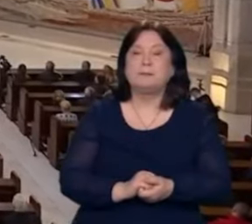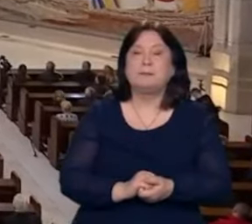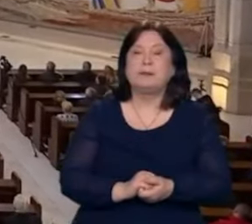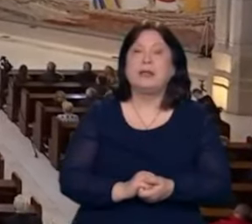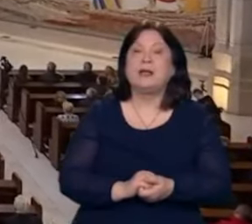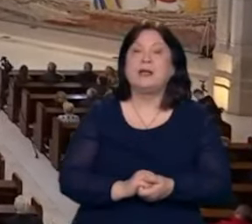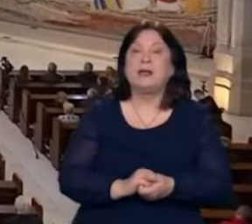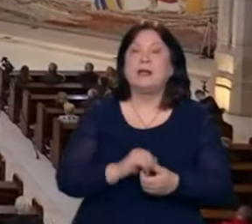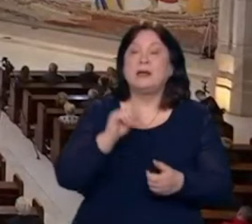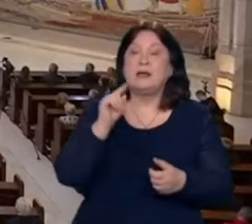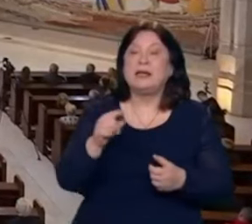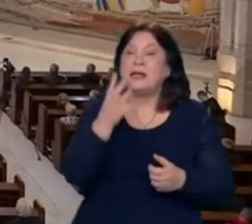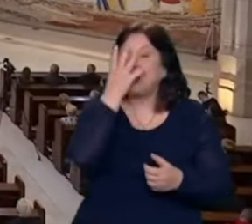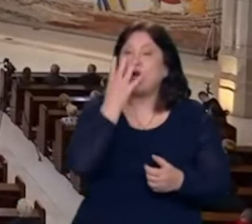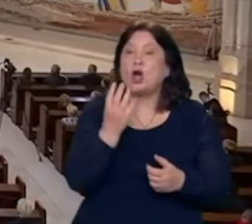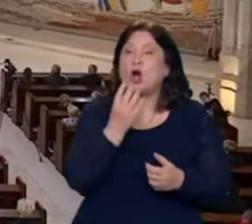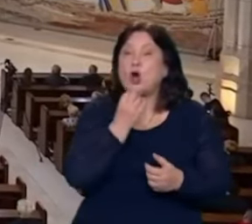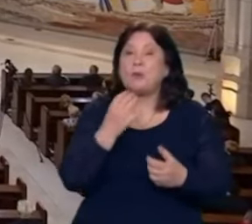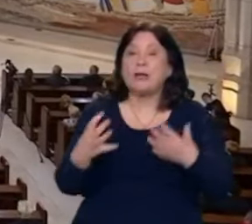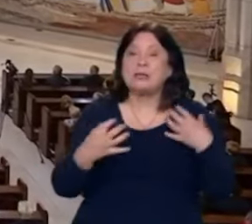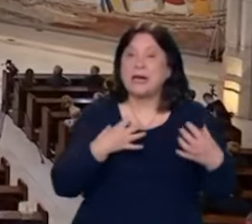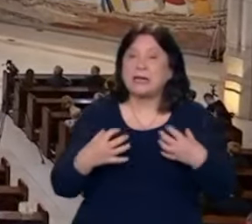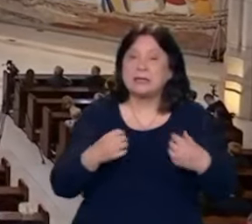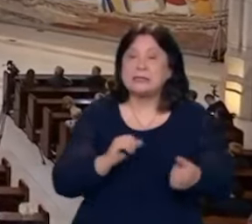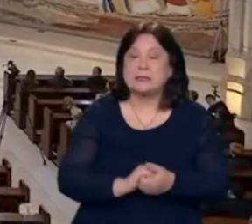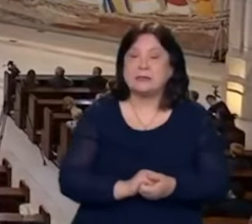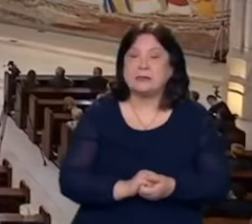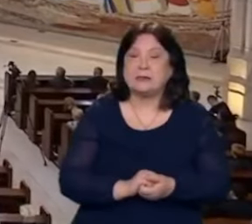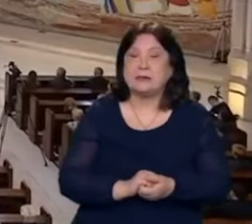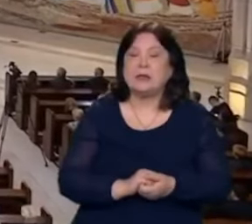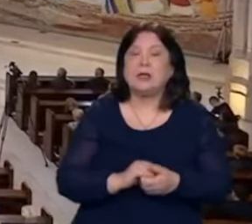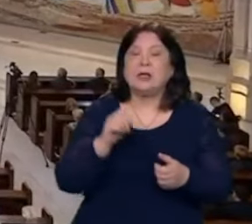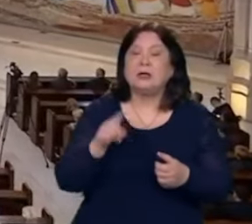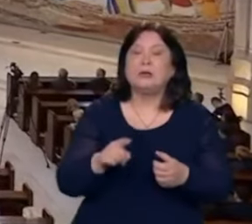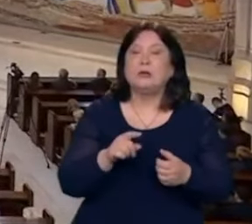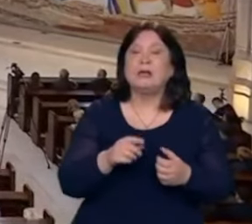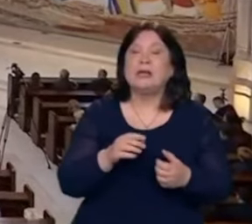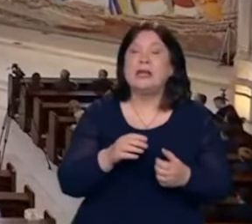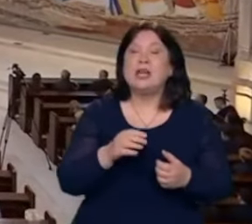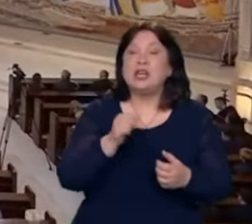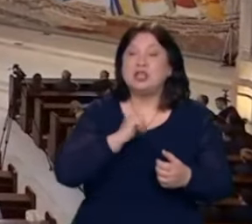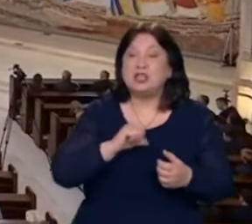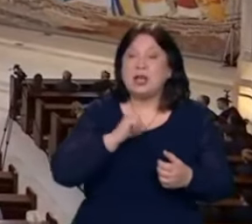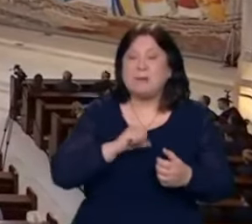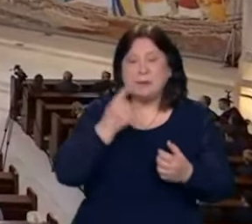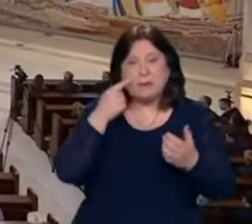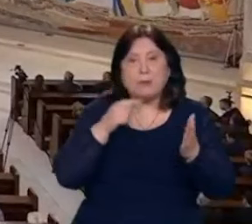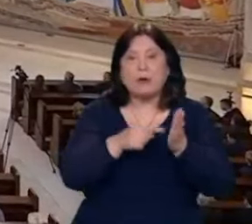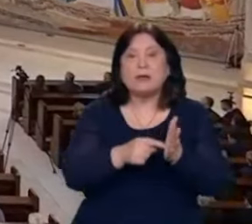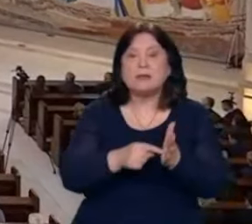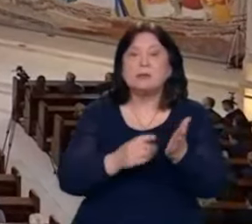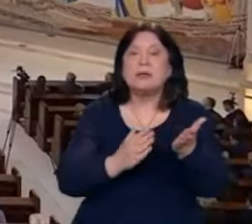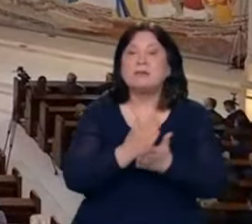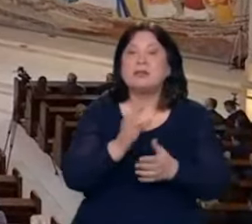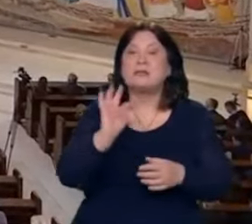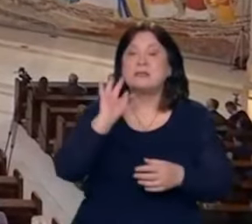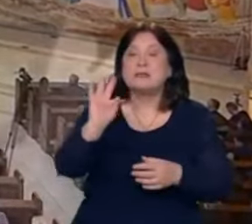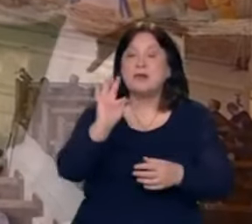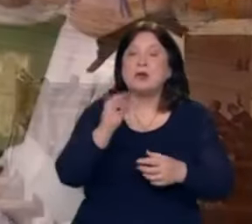naraz ten Obraz artysty który wraża siebie powor przez